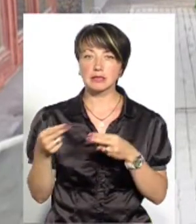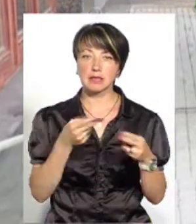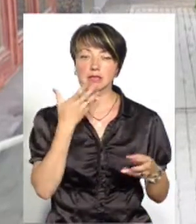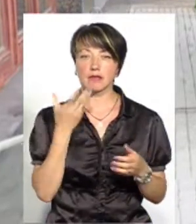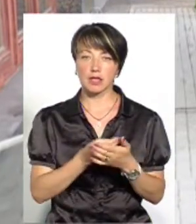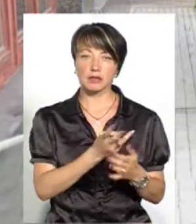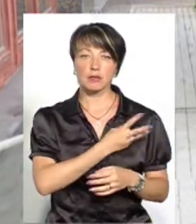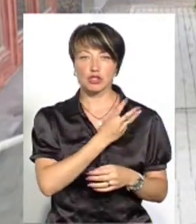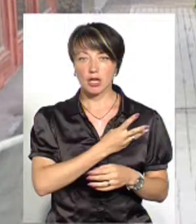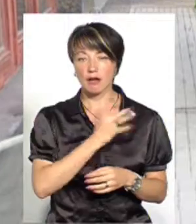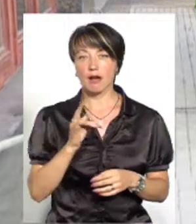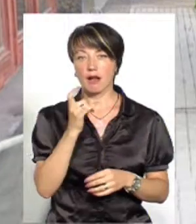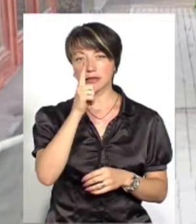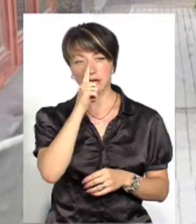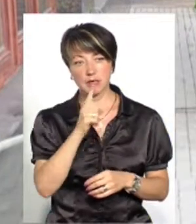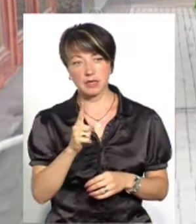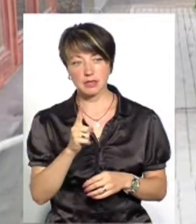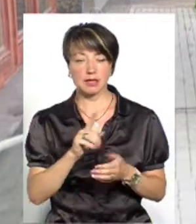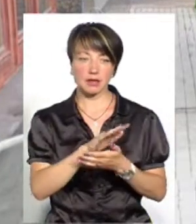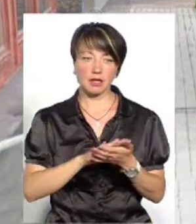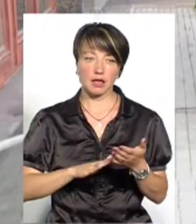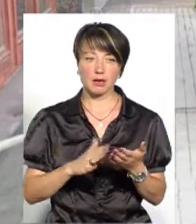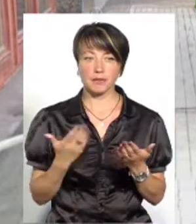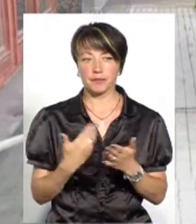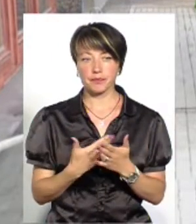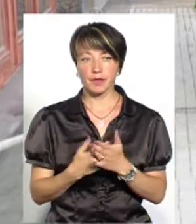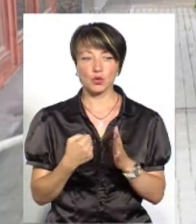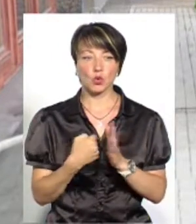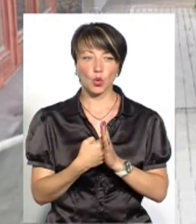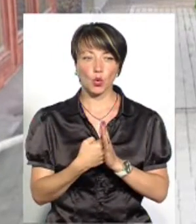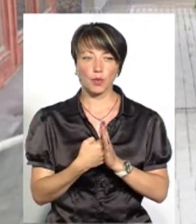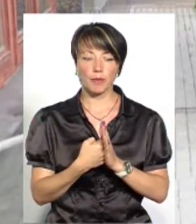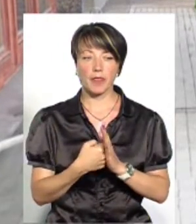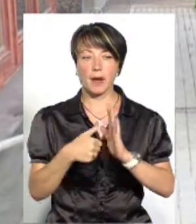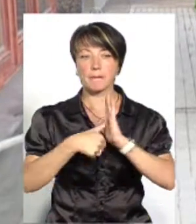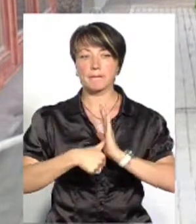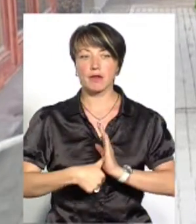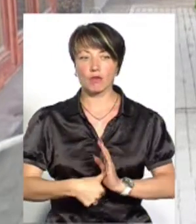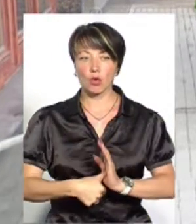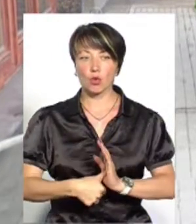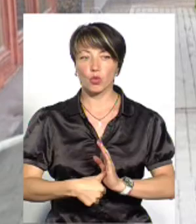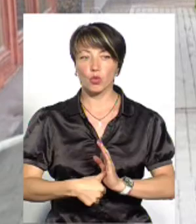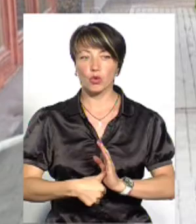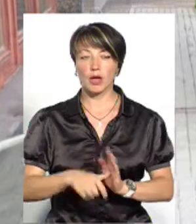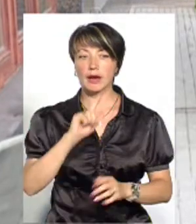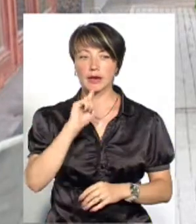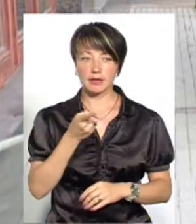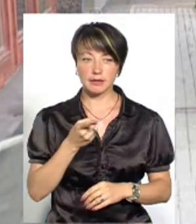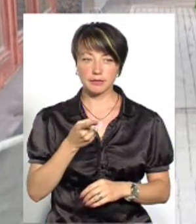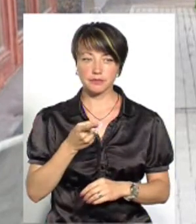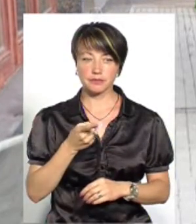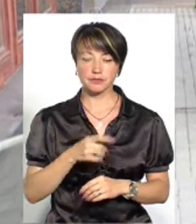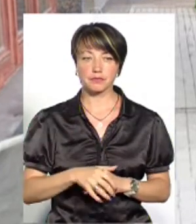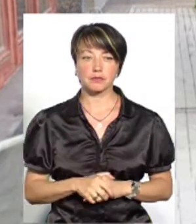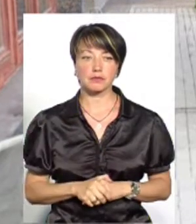власним бажанням, там раз на місяць і так далі. Ну, десь до півроку, максимум рік.